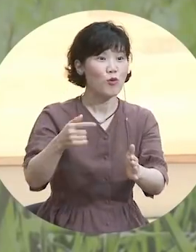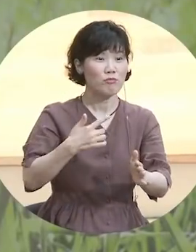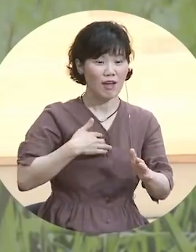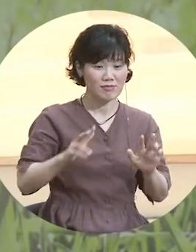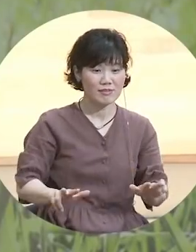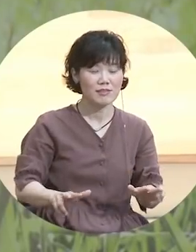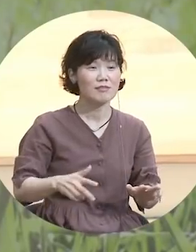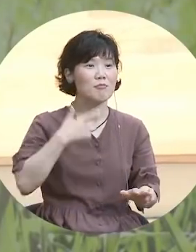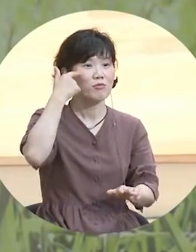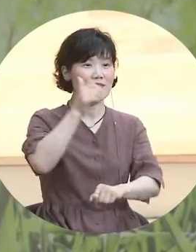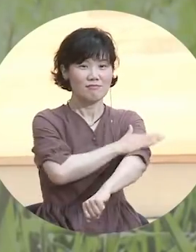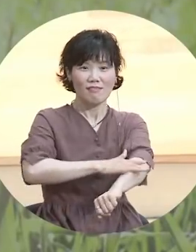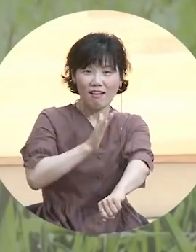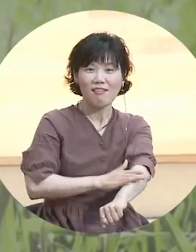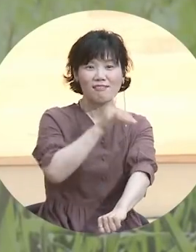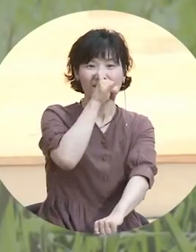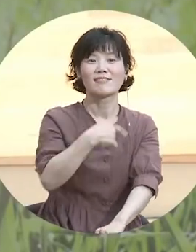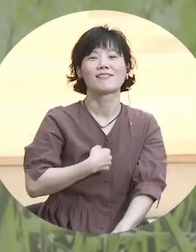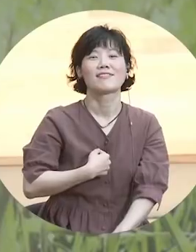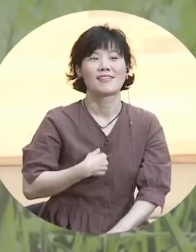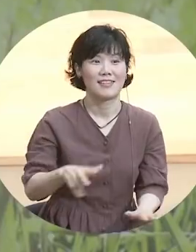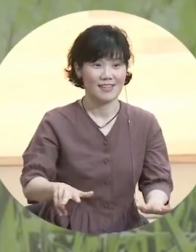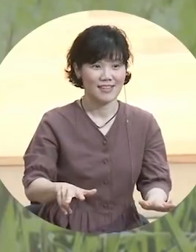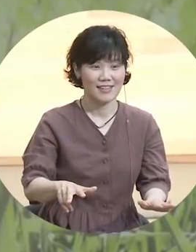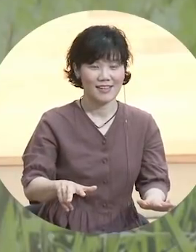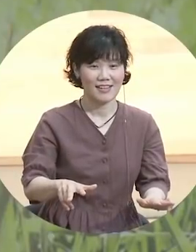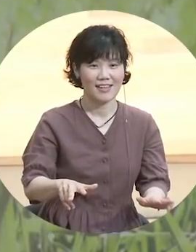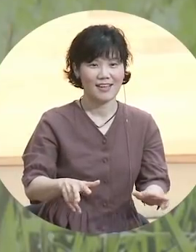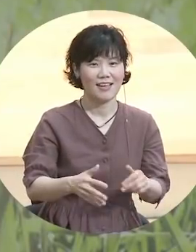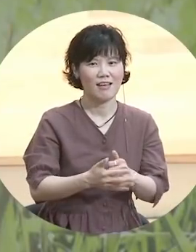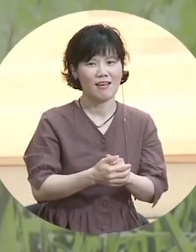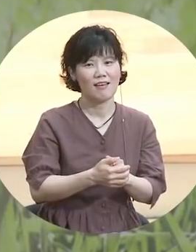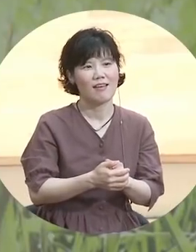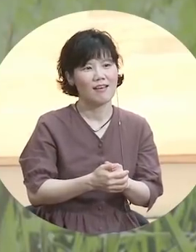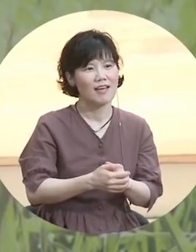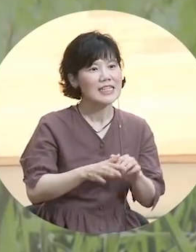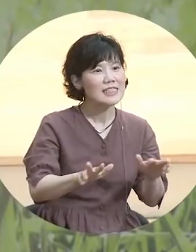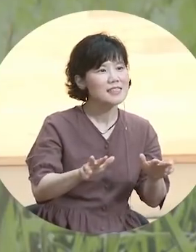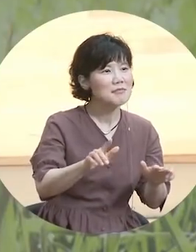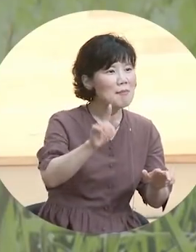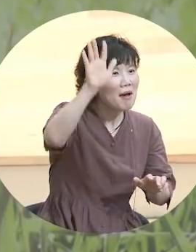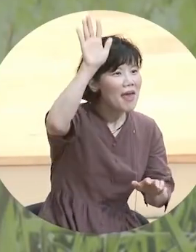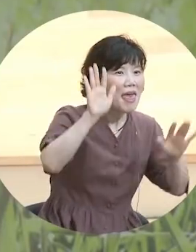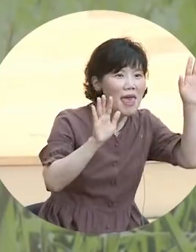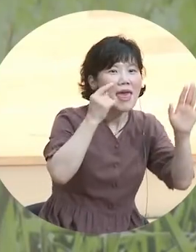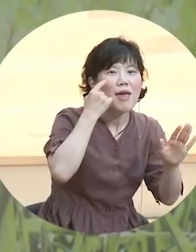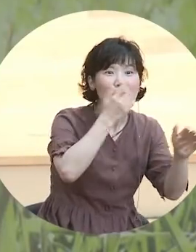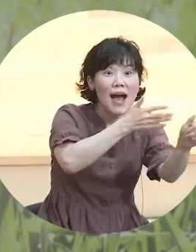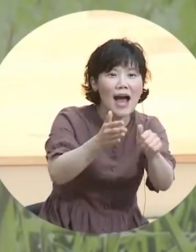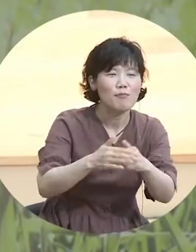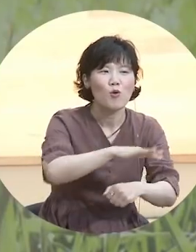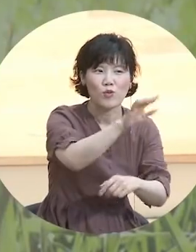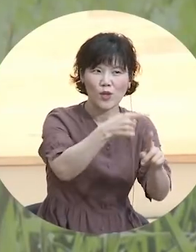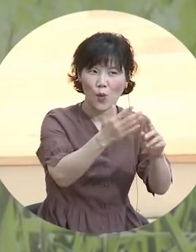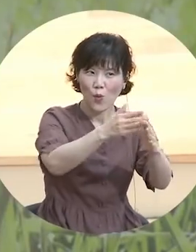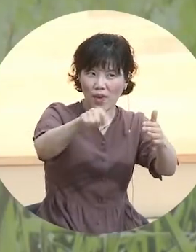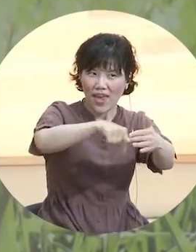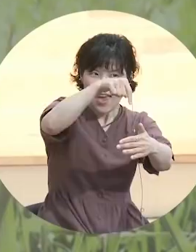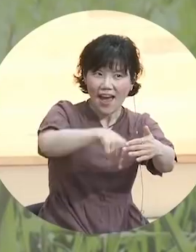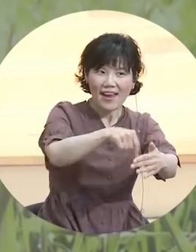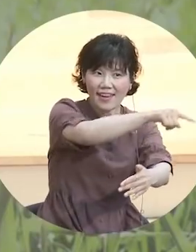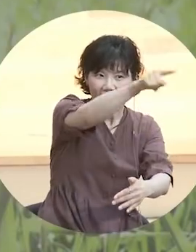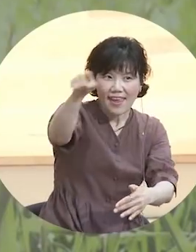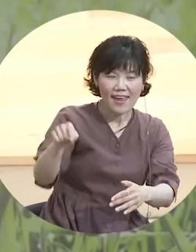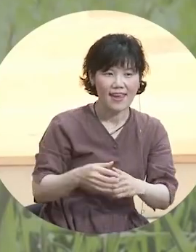제가 건강하잖아요. 아마 지금 손들어 보라 그러면 우죽순처럼 몇 명 손들 거예요. 우리 교회도요